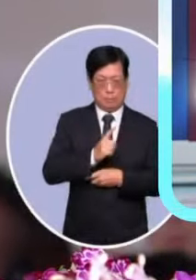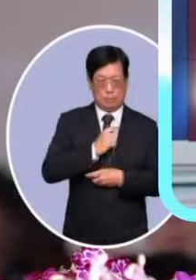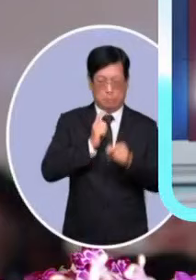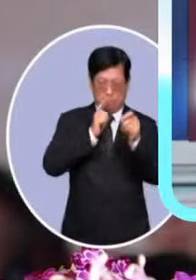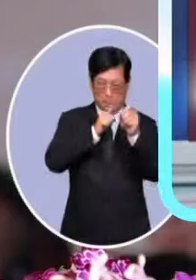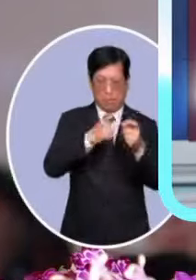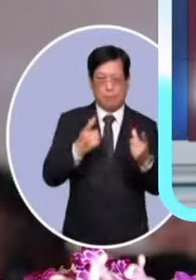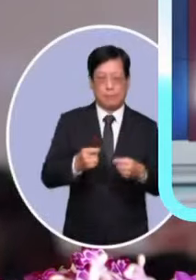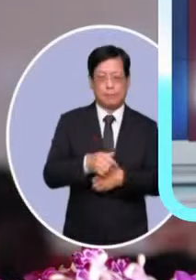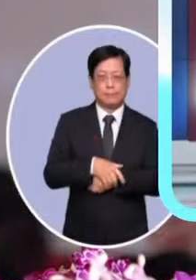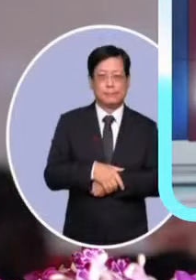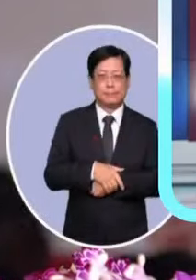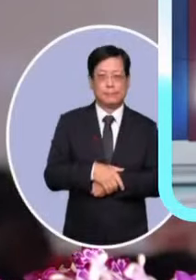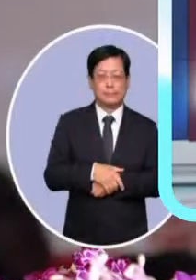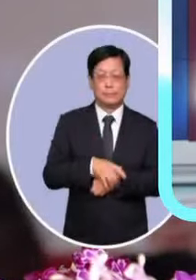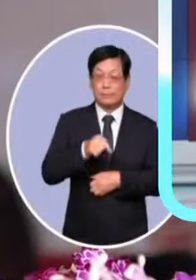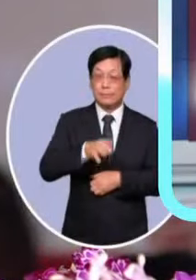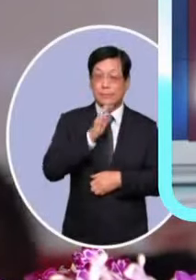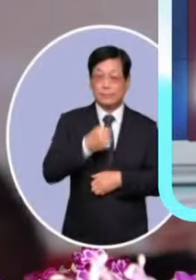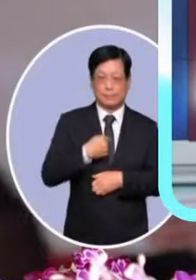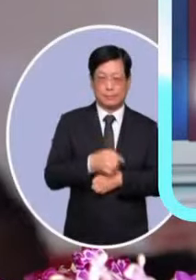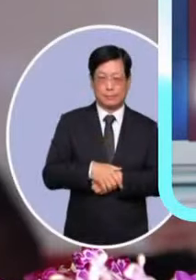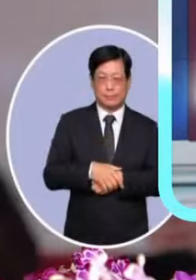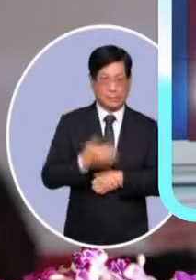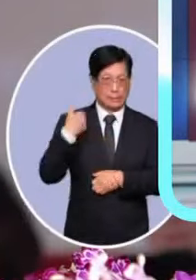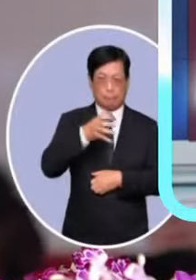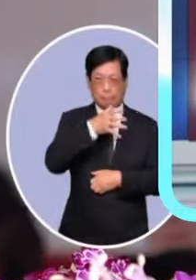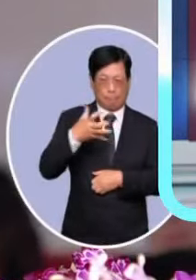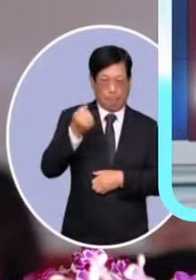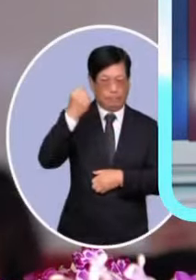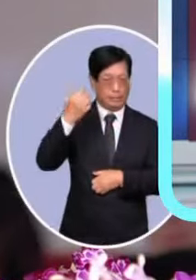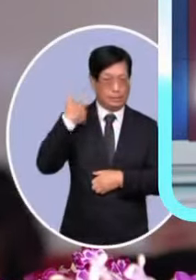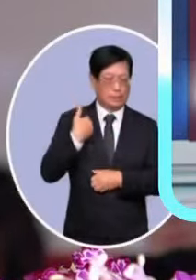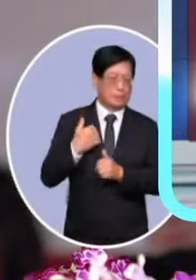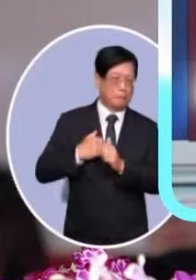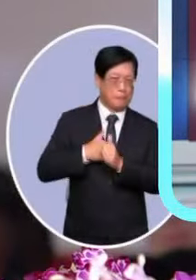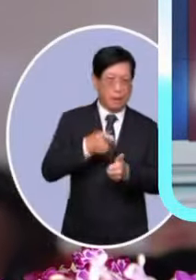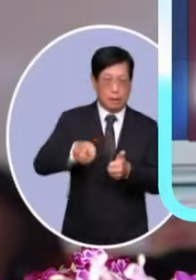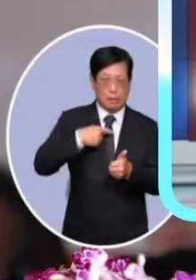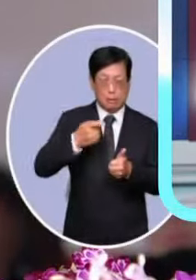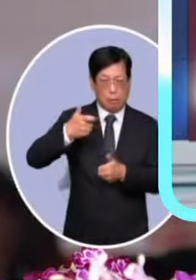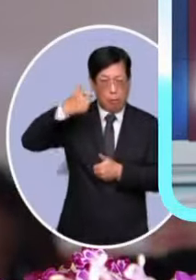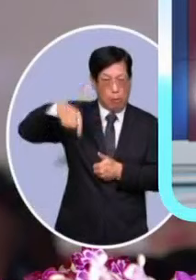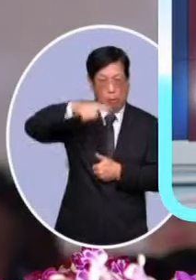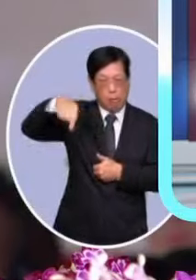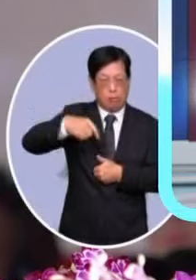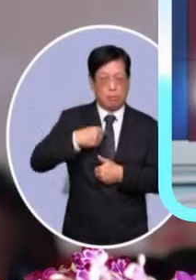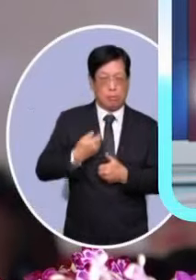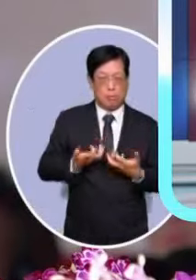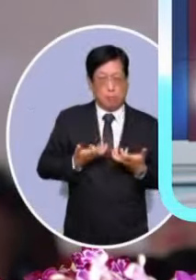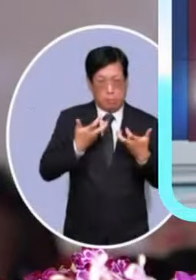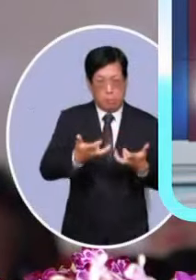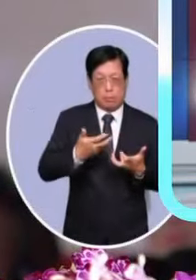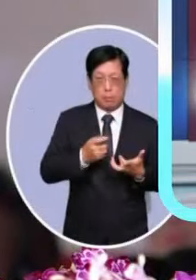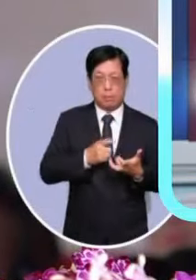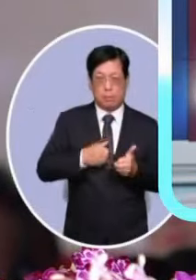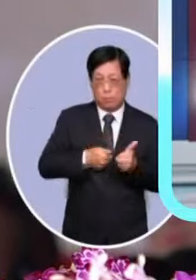你根本就没有空间啊，所以我认为他就是不在乎啦，他就是觉得我的立场就是这样，